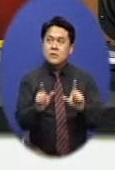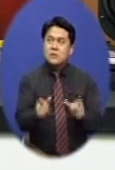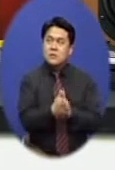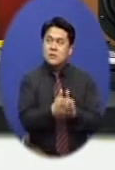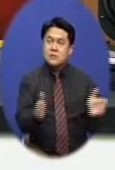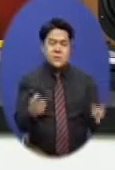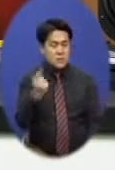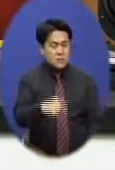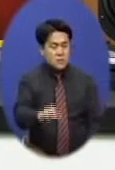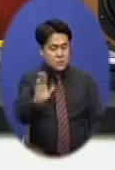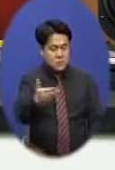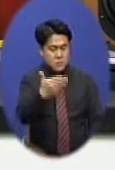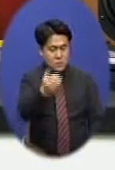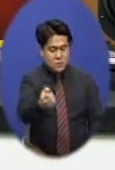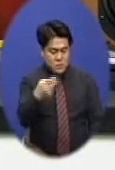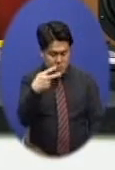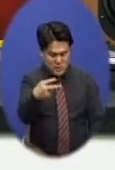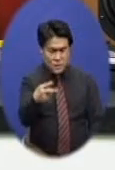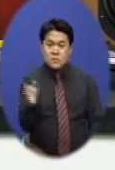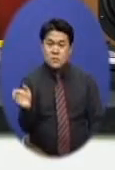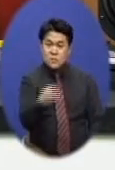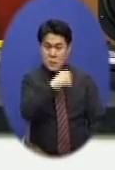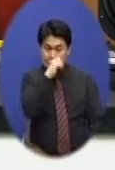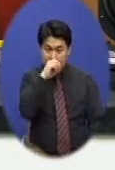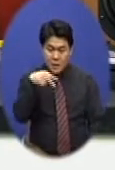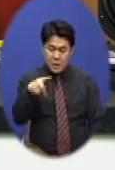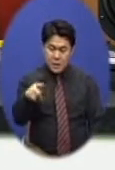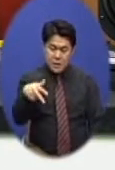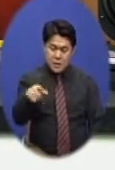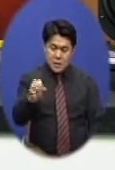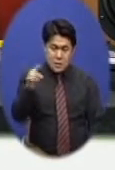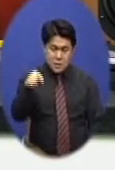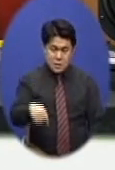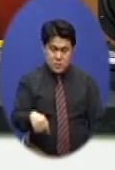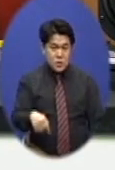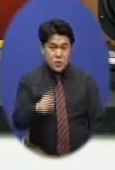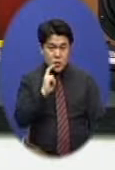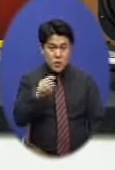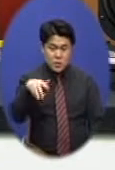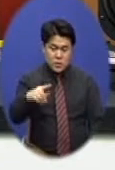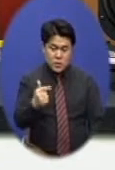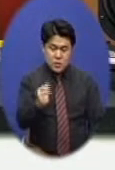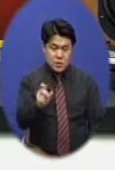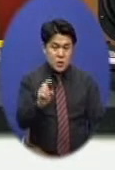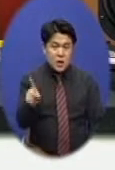92년도인가 그때부터 살았습니다. 아이고. 근데 서정우의 춘향아를 어떻게 이렇게 제가 아직 CD를 나눠드리를 안 했는데. 아,